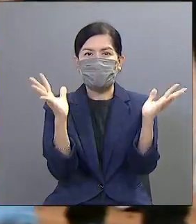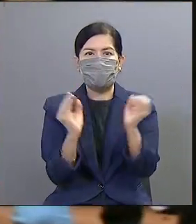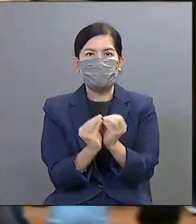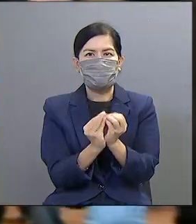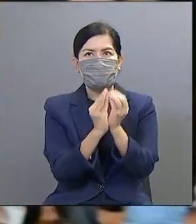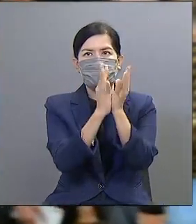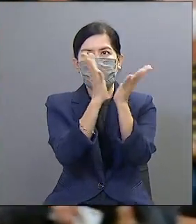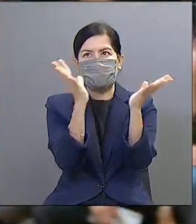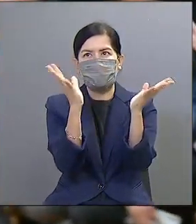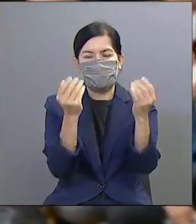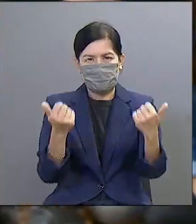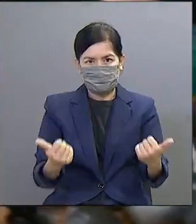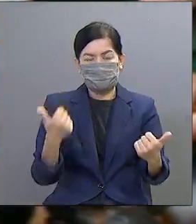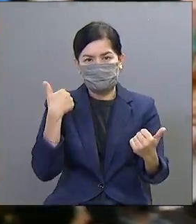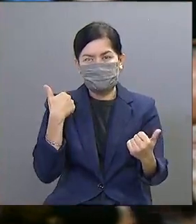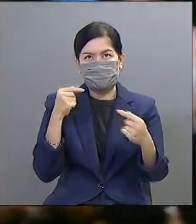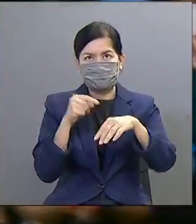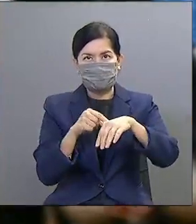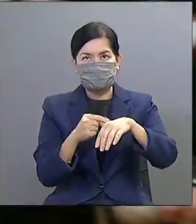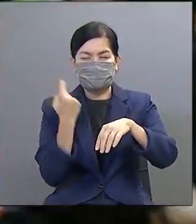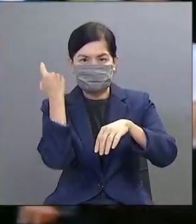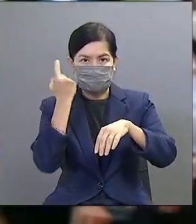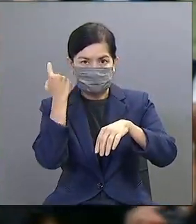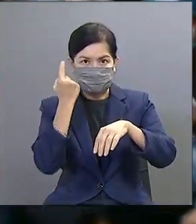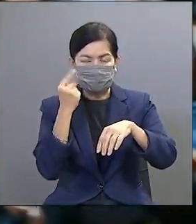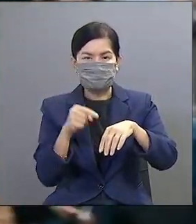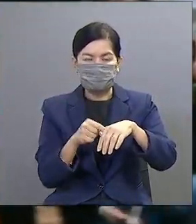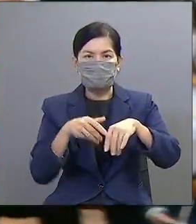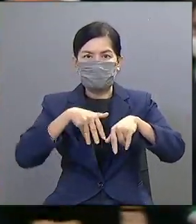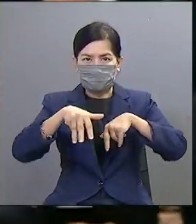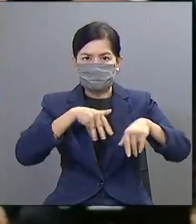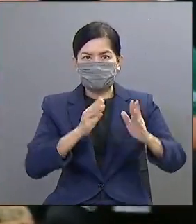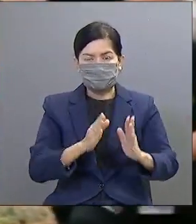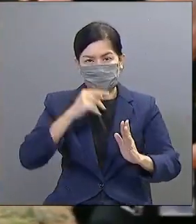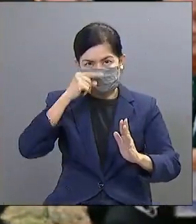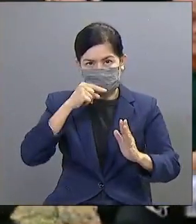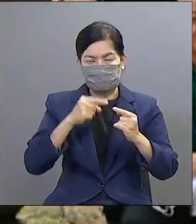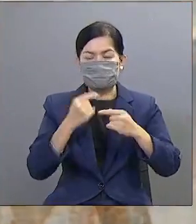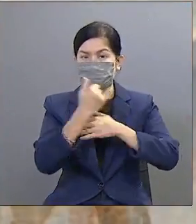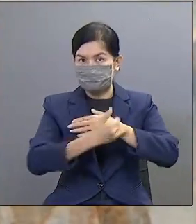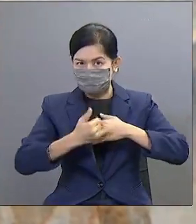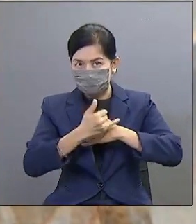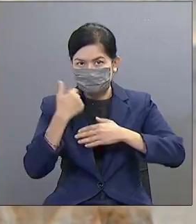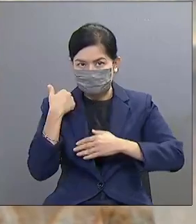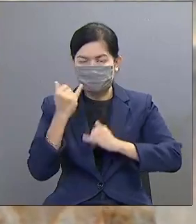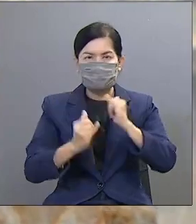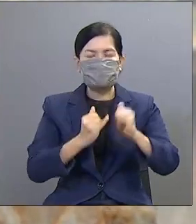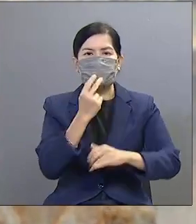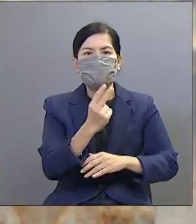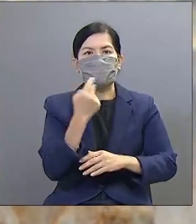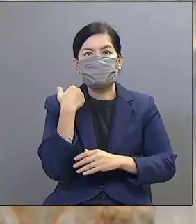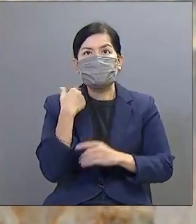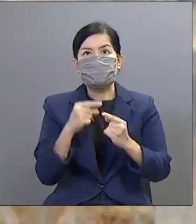ชนคนทัยแล้ลาวต่ชาิได้มาเยยมชมตั้แต่วนนั้นถงวันนี้เกี่ย 2 ปีแล้ว น้ผู้